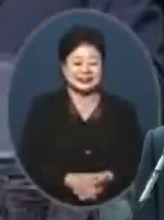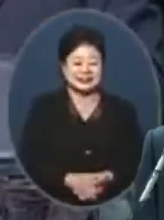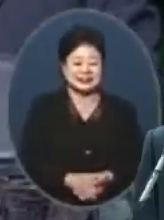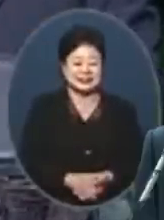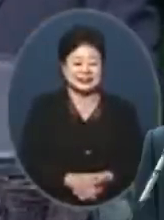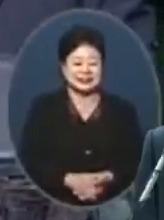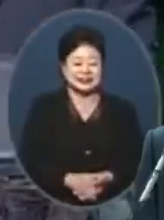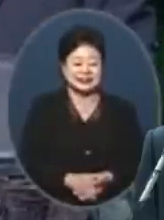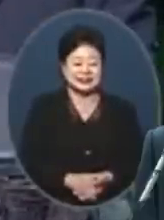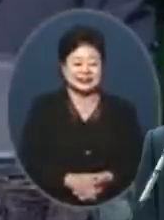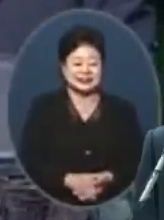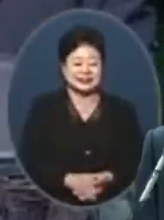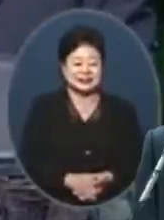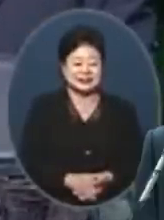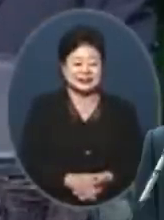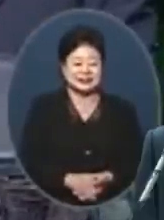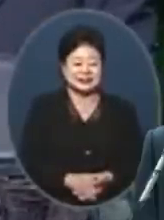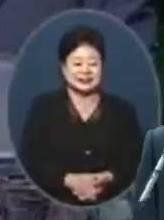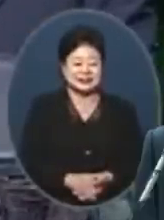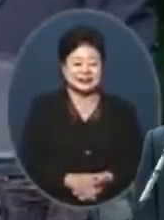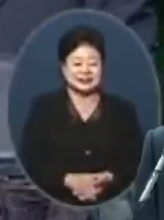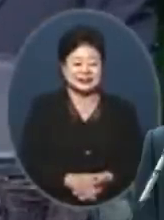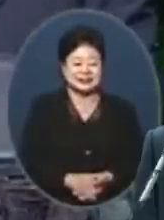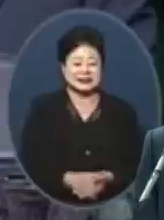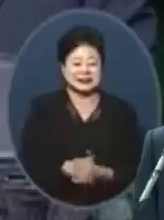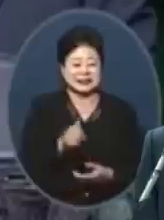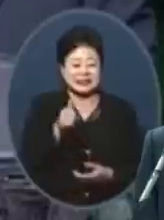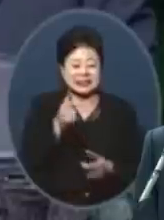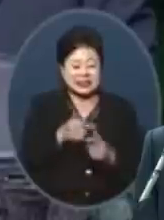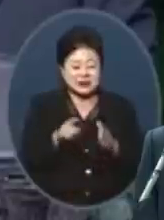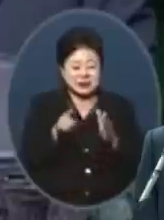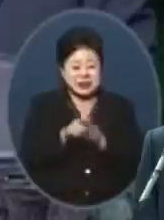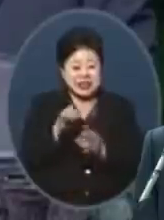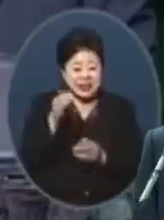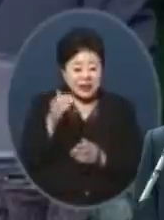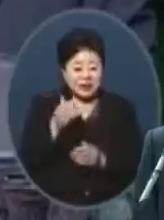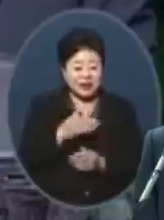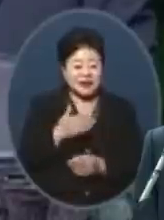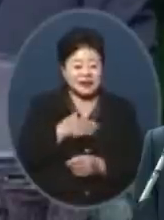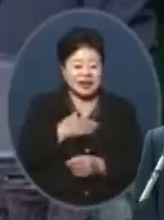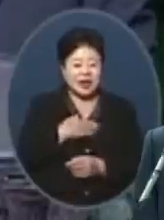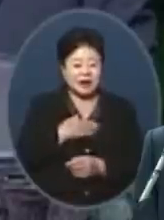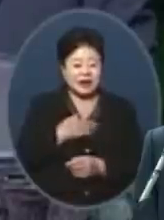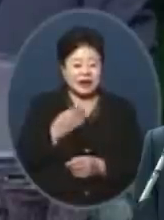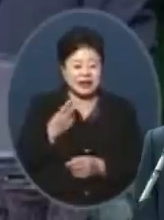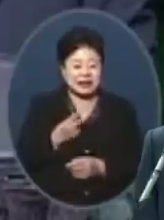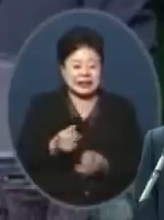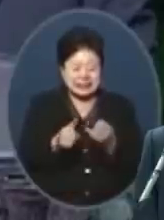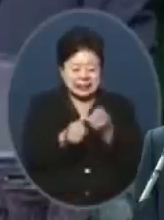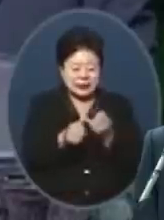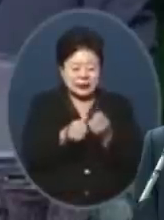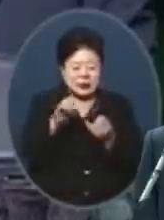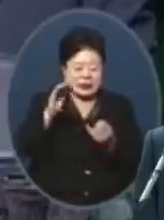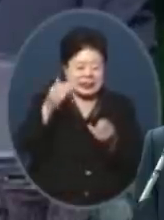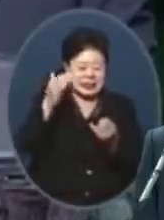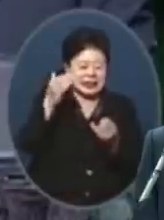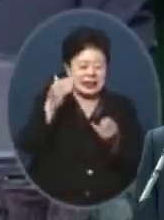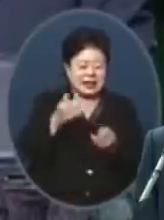it. 그리고 자기가 말하길 그 사람도 예수 믿게 되고 나와 재결합된다.